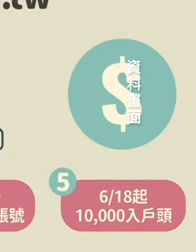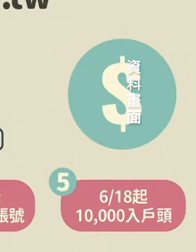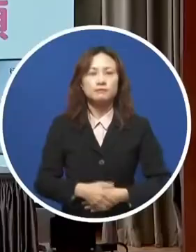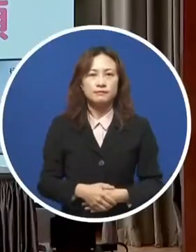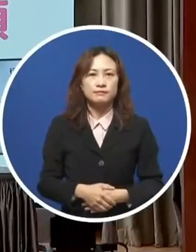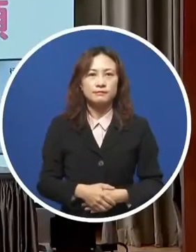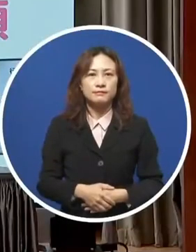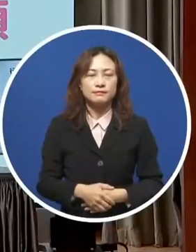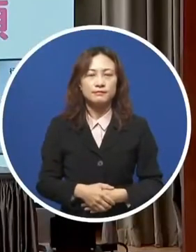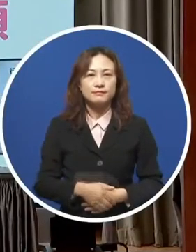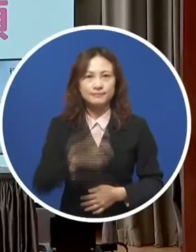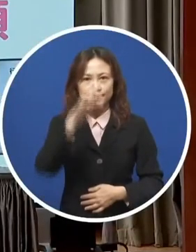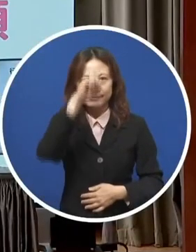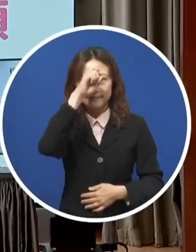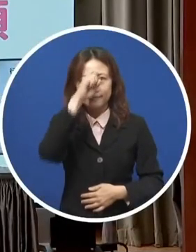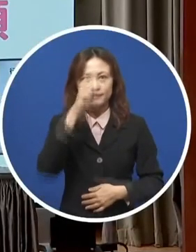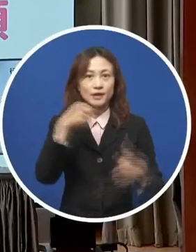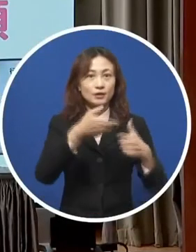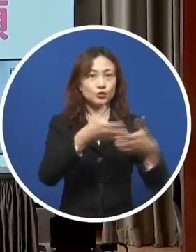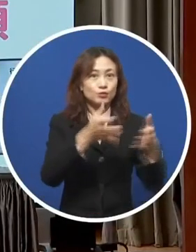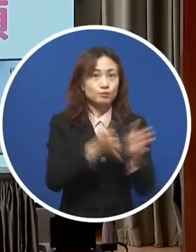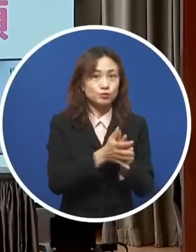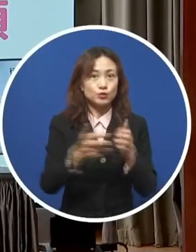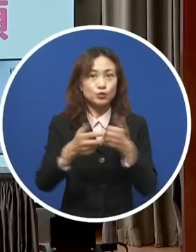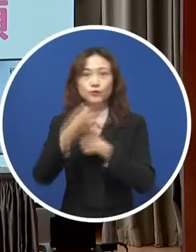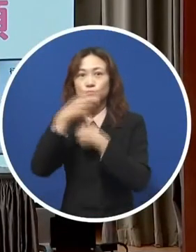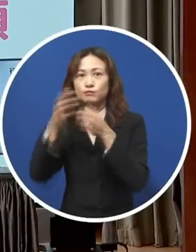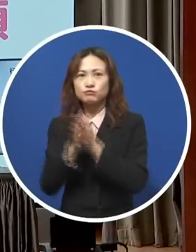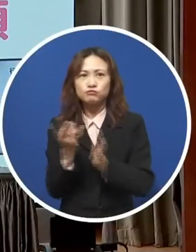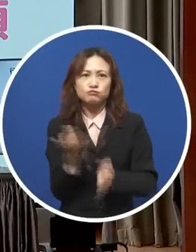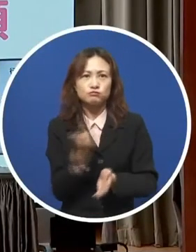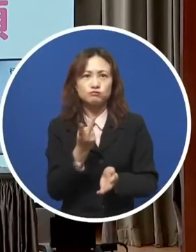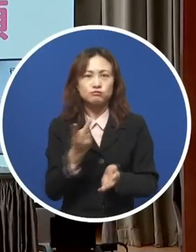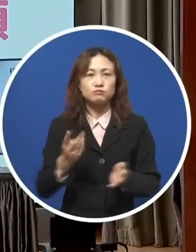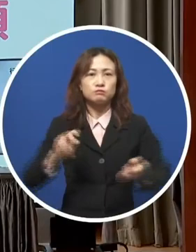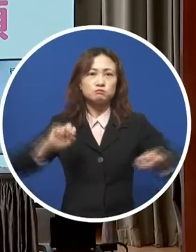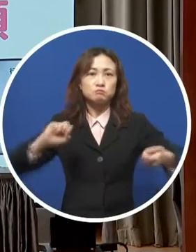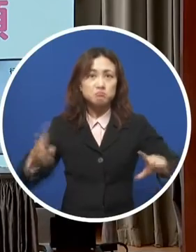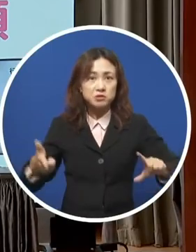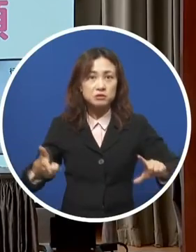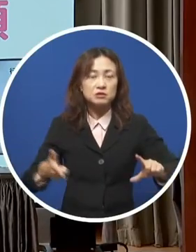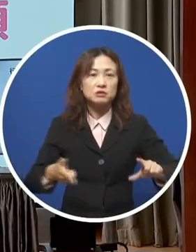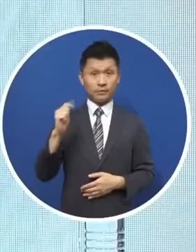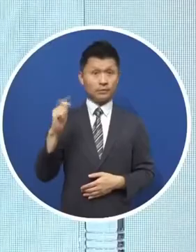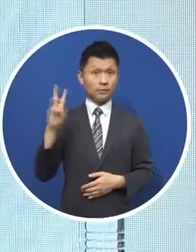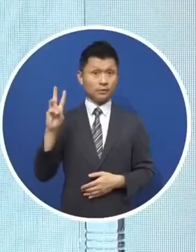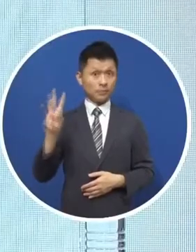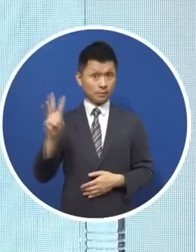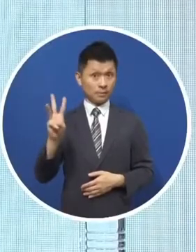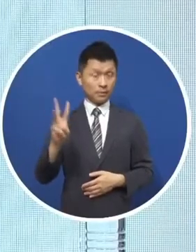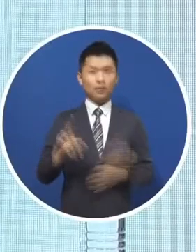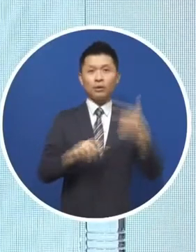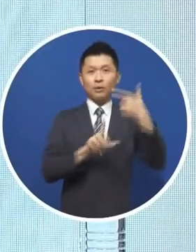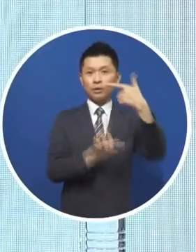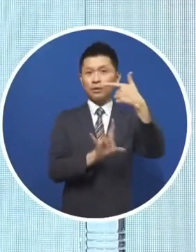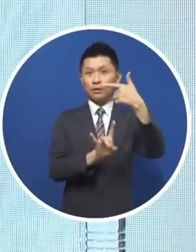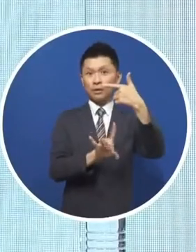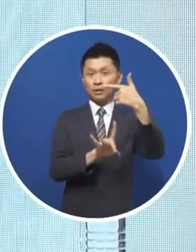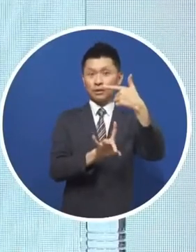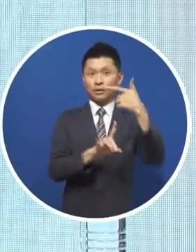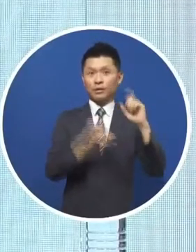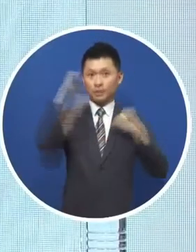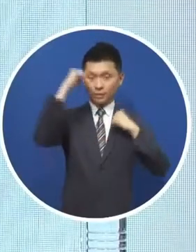申请。而首波的补贴6月18号入账，延到3家指定银行 ATM 领现金。 6月15号的10点开